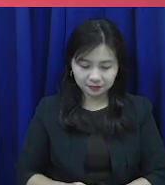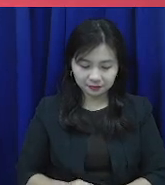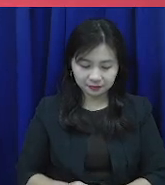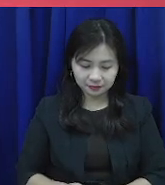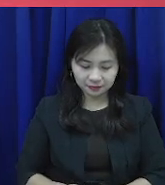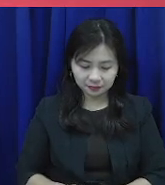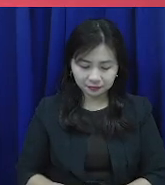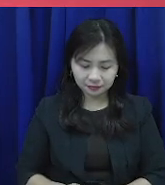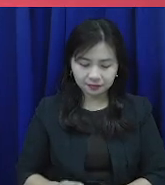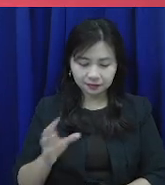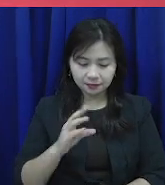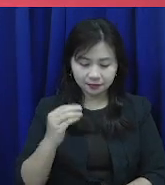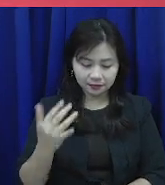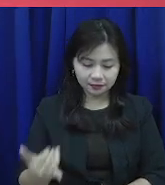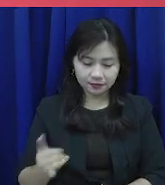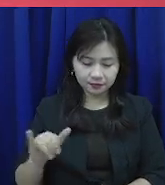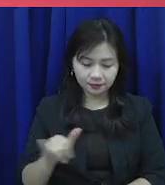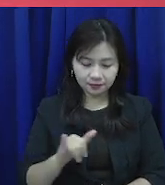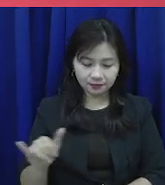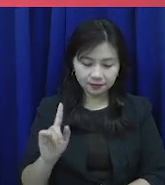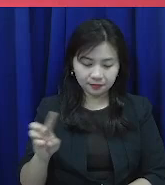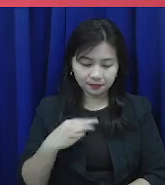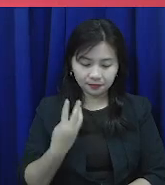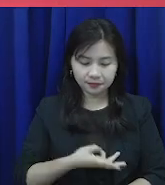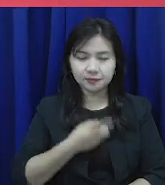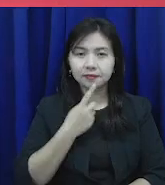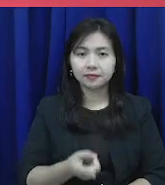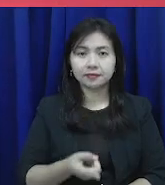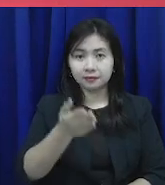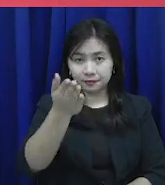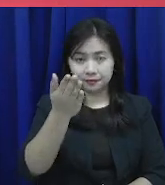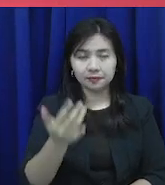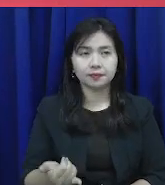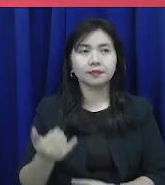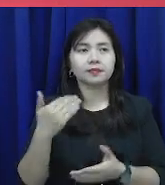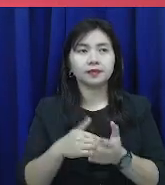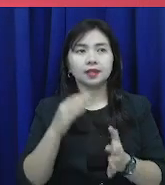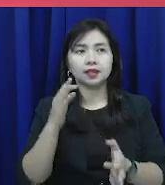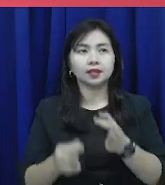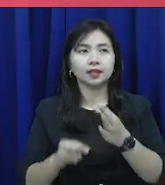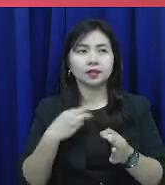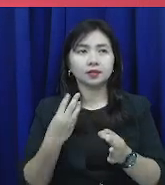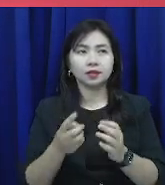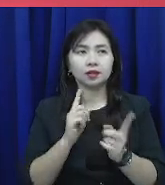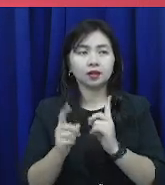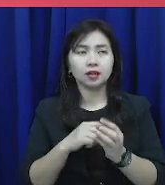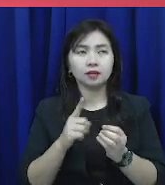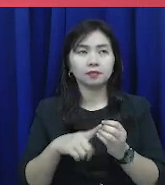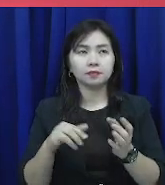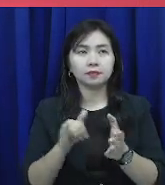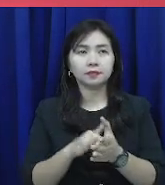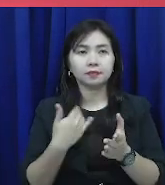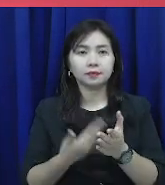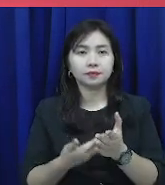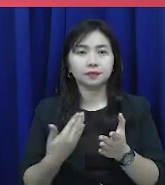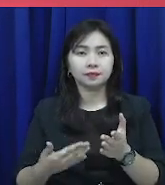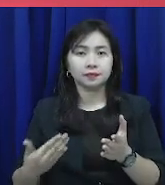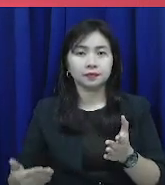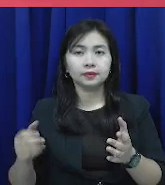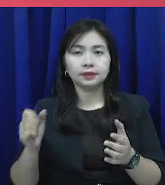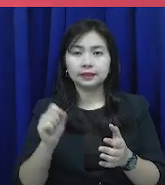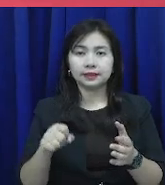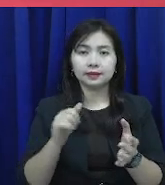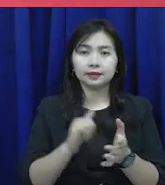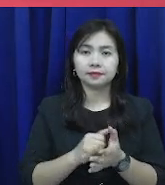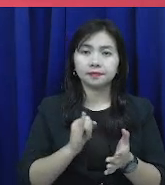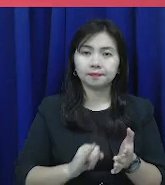mo ng sinabi ko mga kapatid no now now kapag pinag-usapan po natin yung bagay po na yyan now you see ganon pong